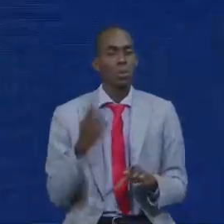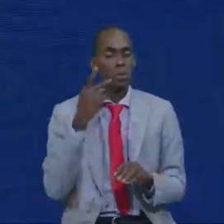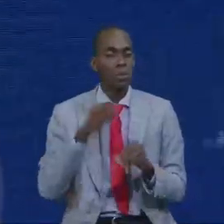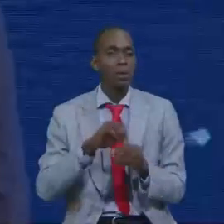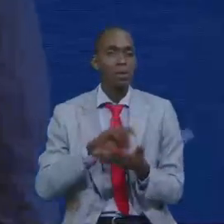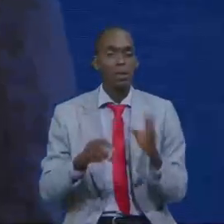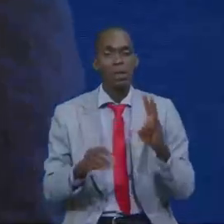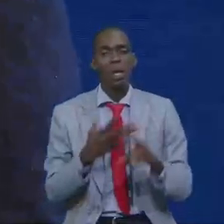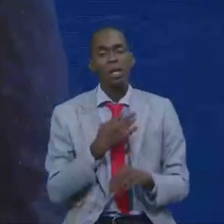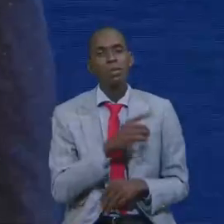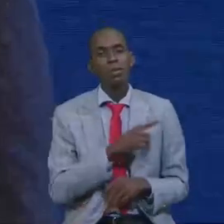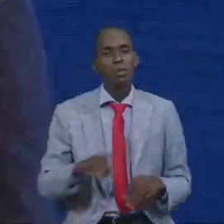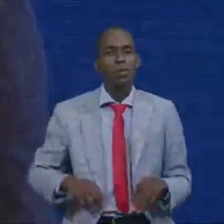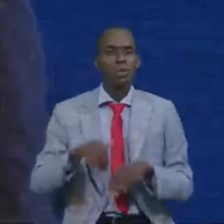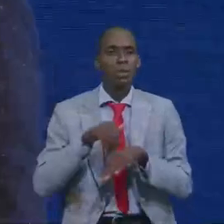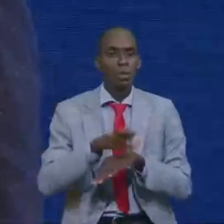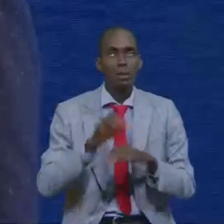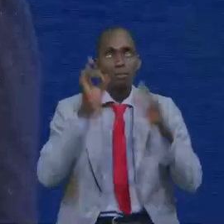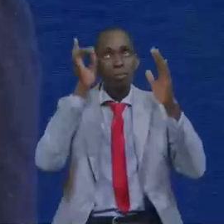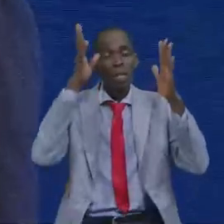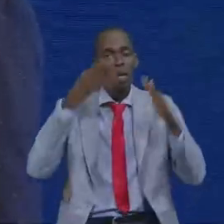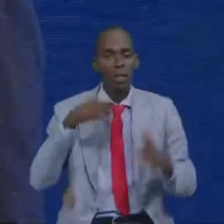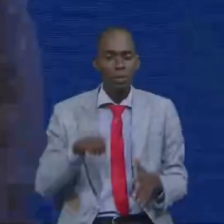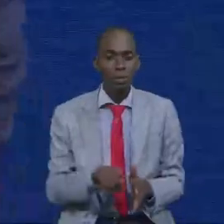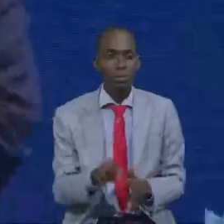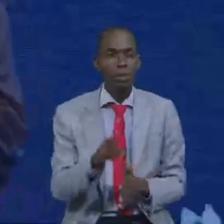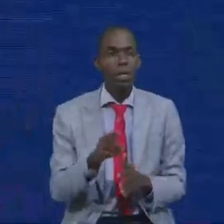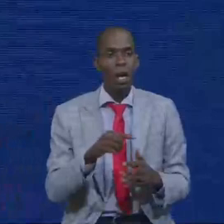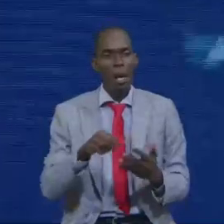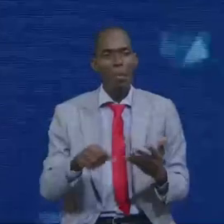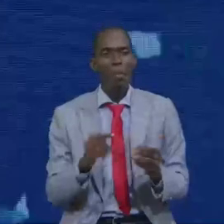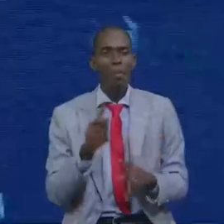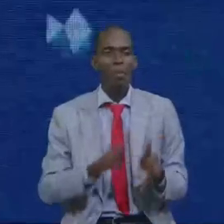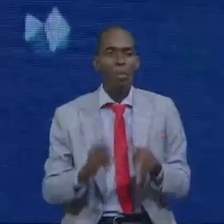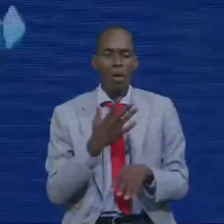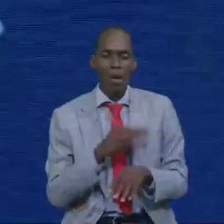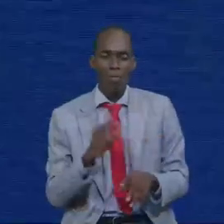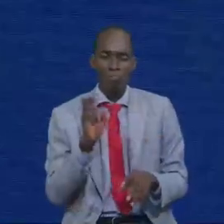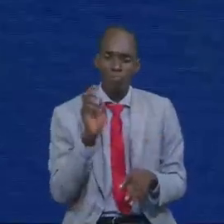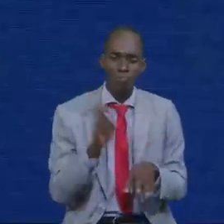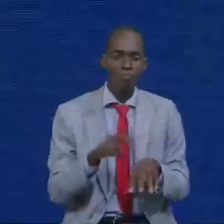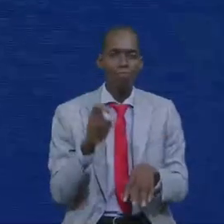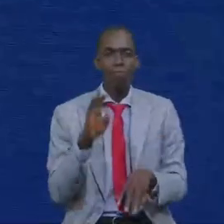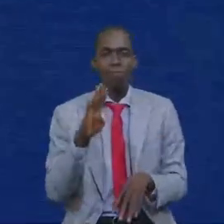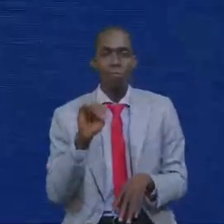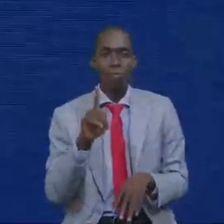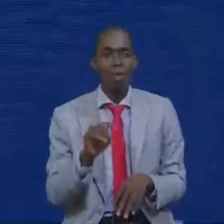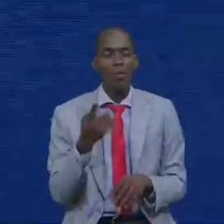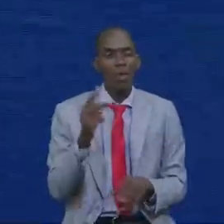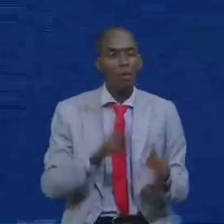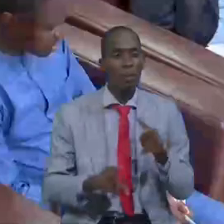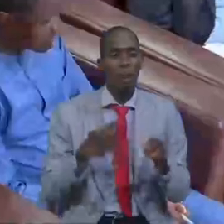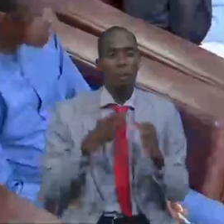envoya contre le peuple des serpents brûlants. Ils mordirent le peuple et il mourut beaucoup de gens